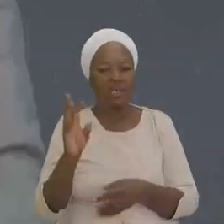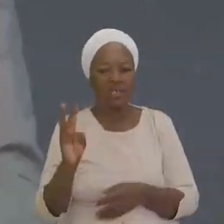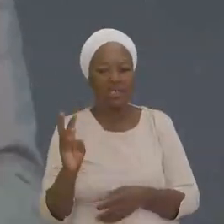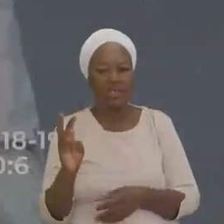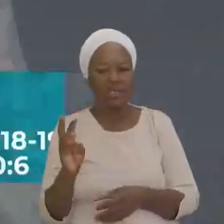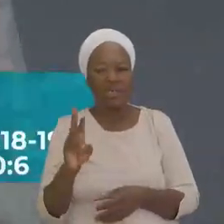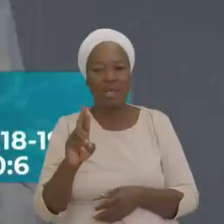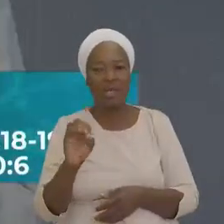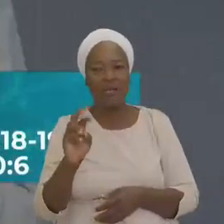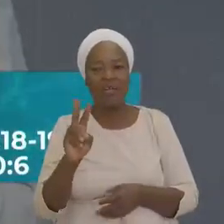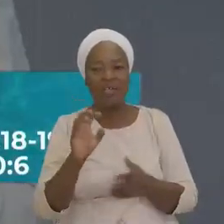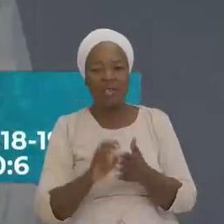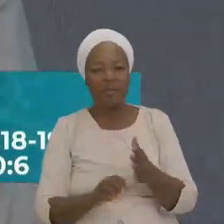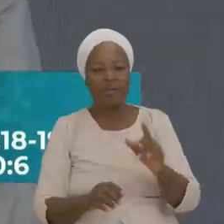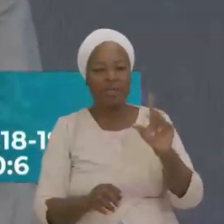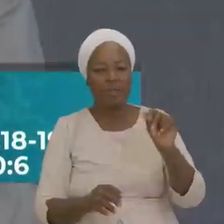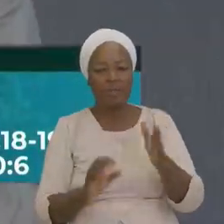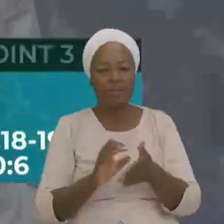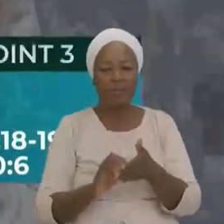Apocalypse chapitre 20, verset 6.